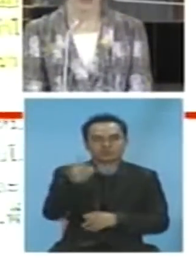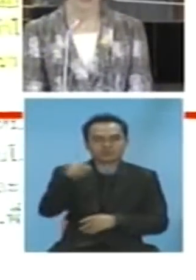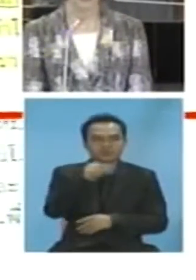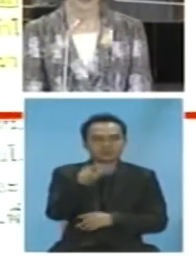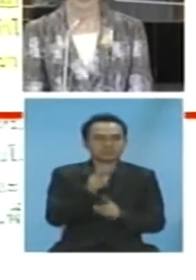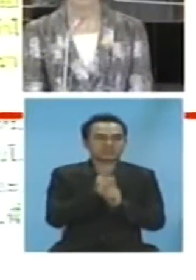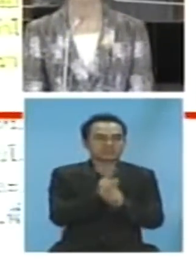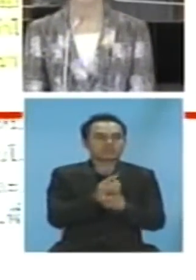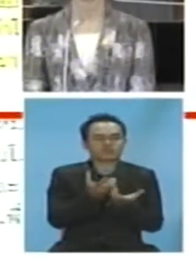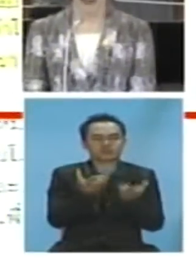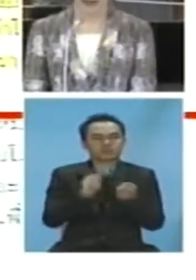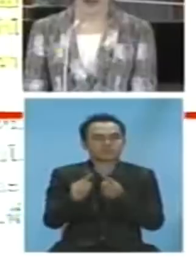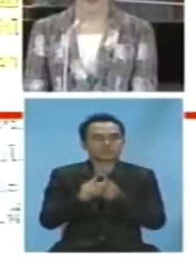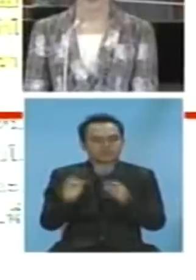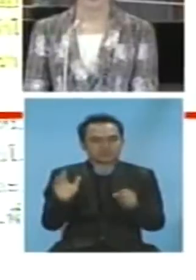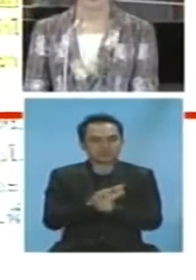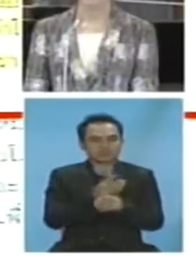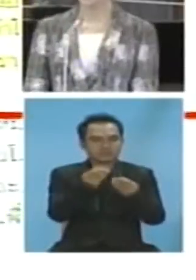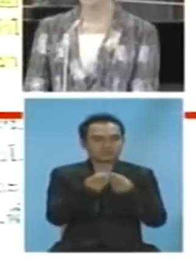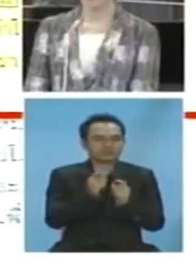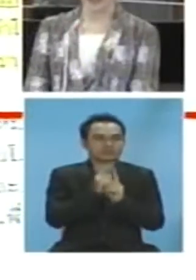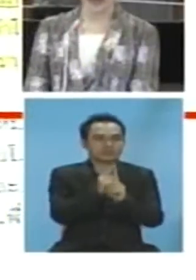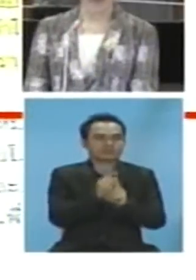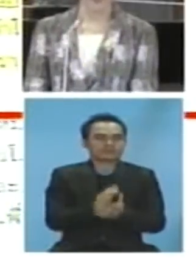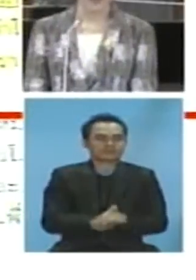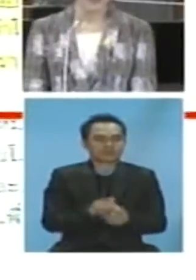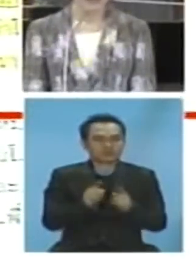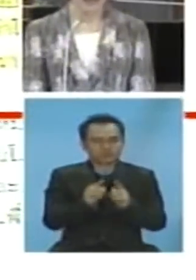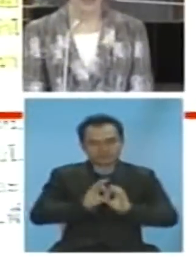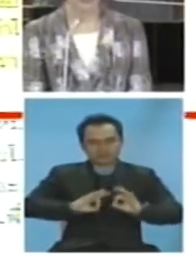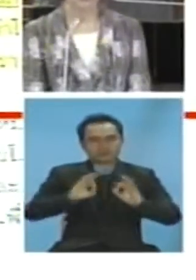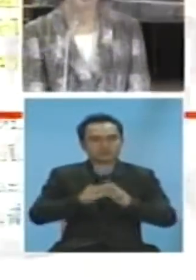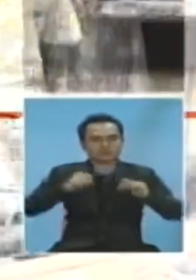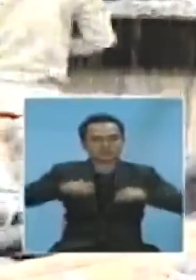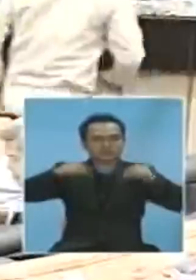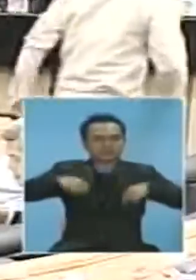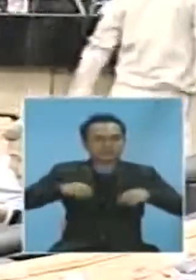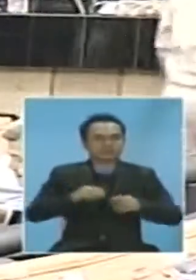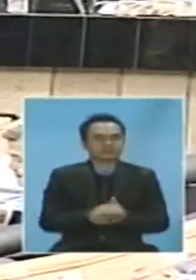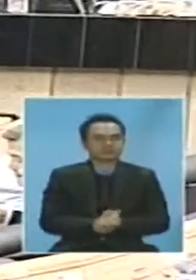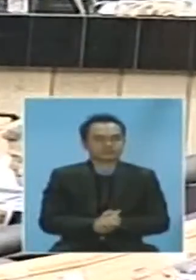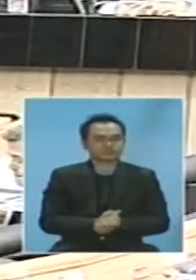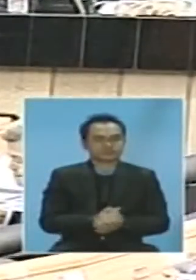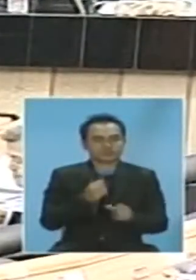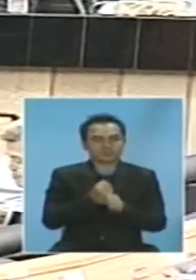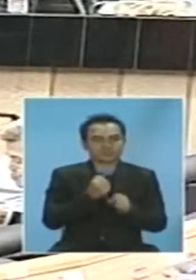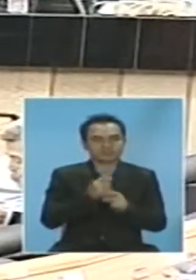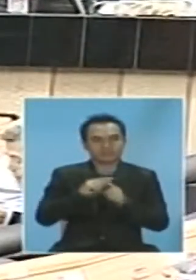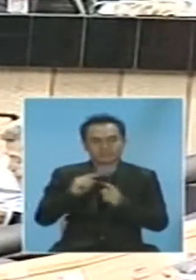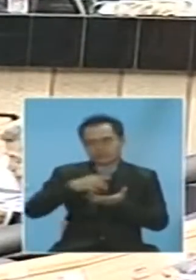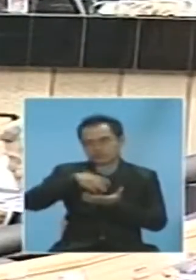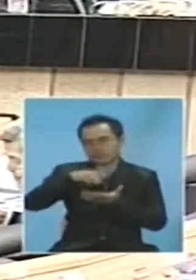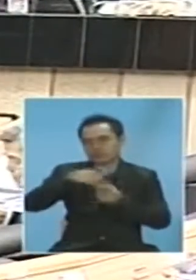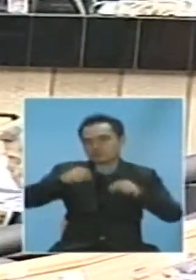มูลค่าสินค้าในคลังสินค้าค่ะซึ่งก็เป็นไปตามสัญญาที่ได้มีการนำเรียนแล้วนะคะว่ามีสัญญ